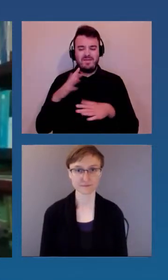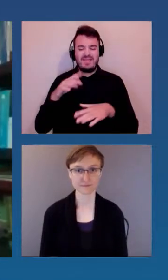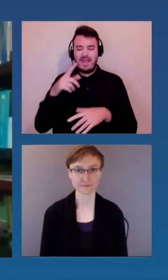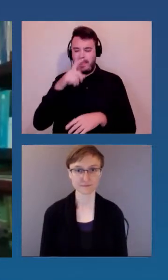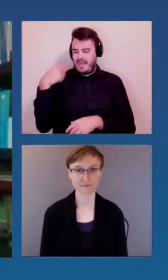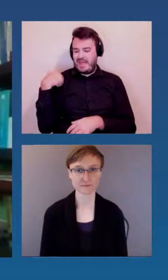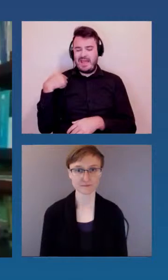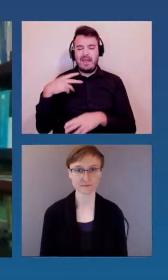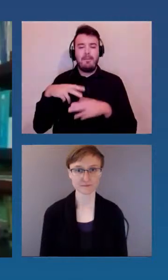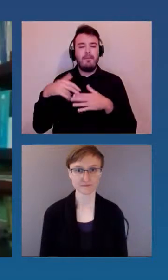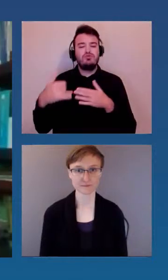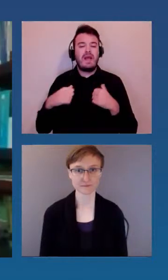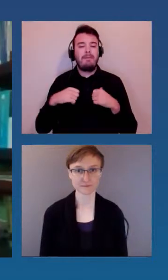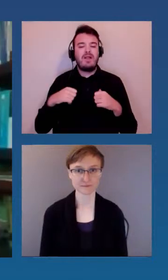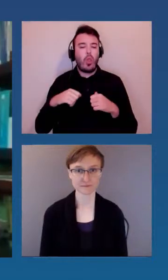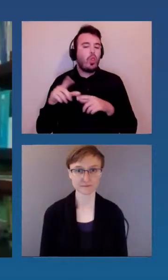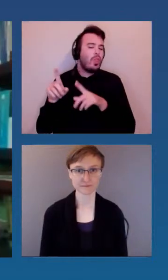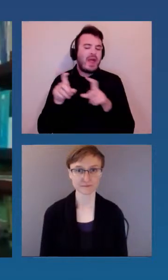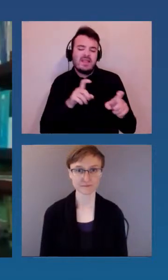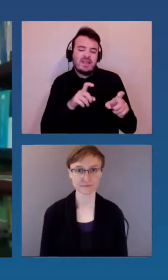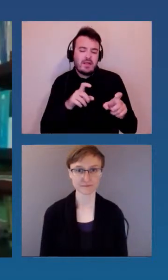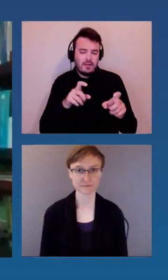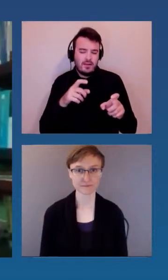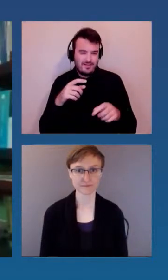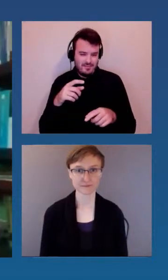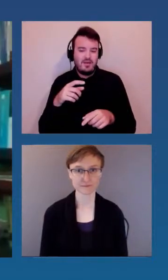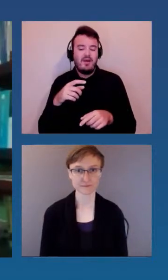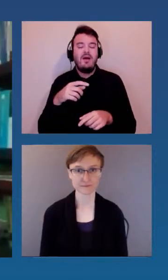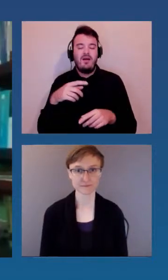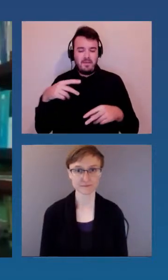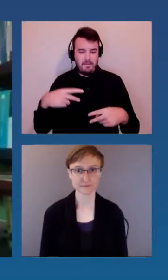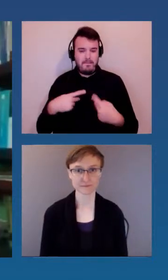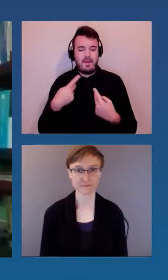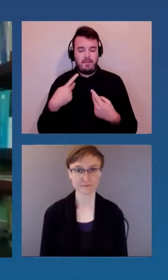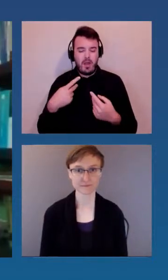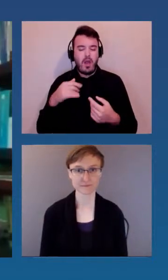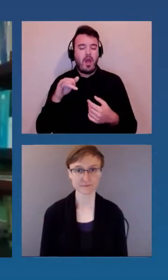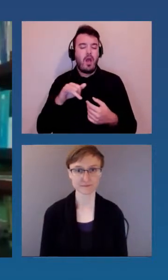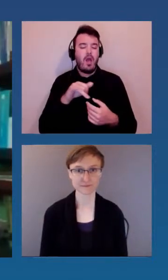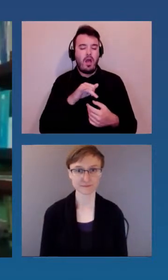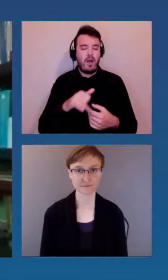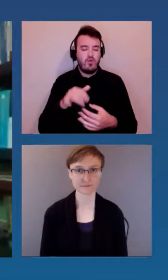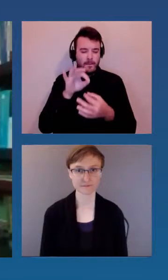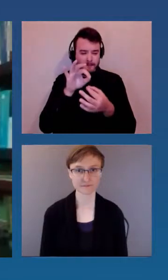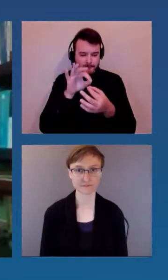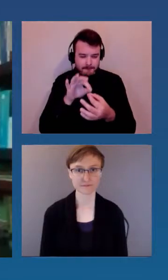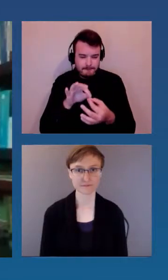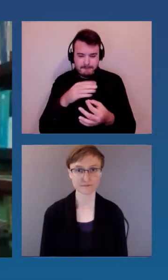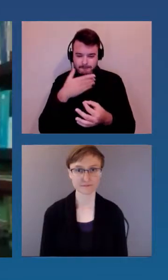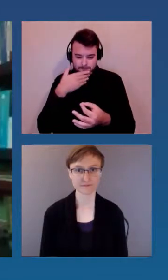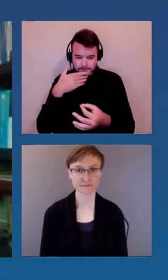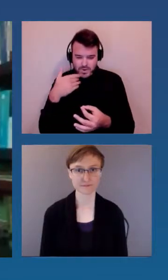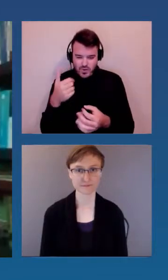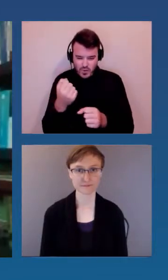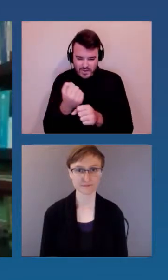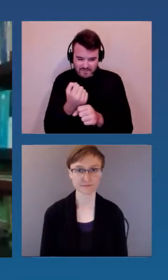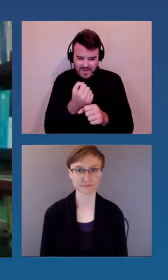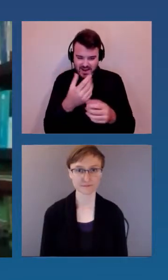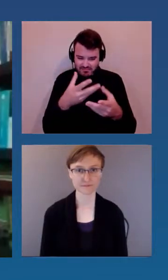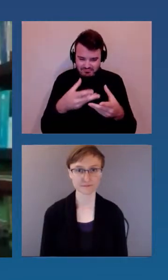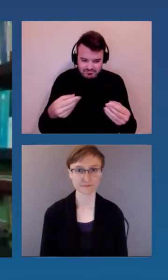2020-2021 soit des plus pertinentes et des plus apprenantes pour les étudiants. Alors, elles ont travaillé